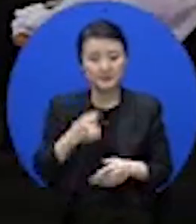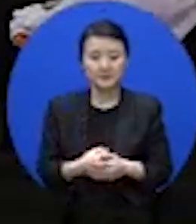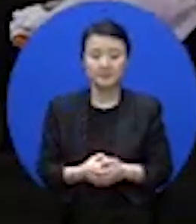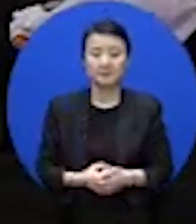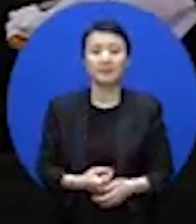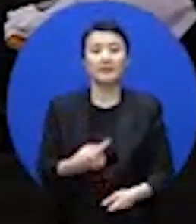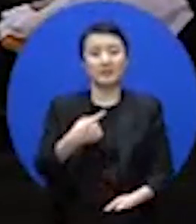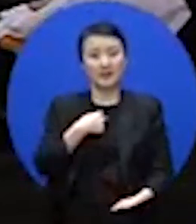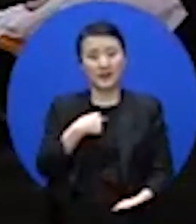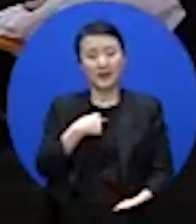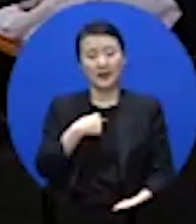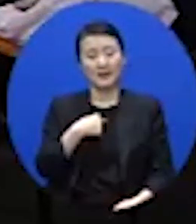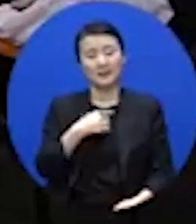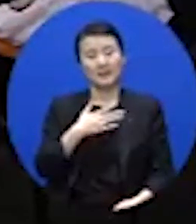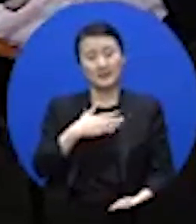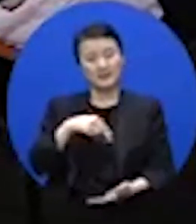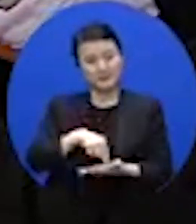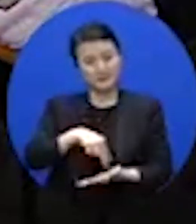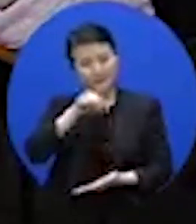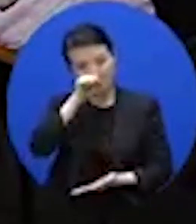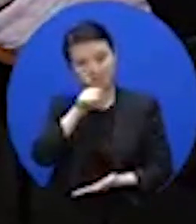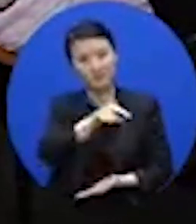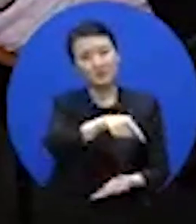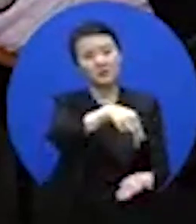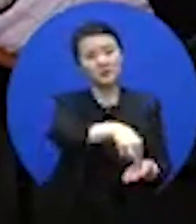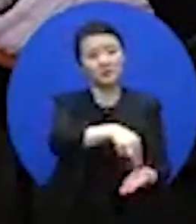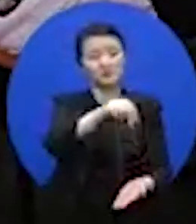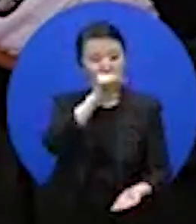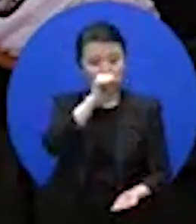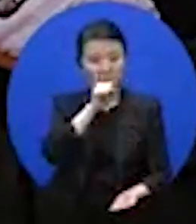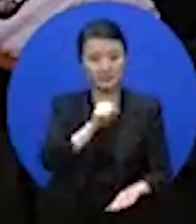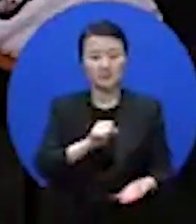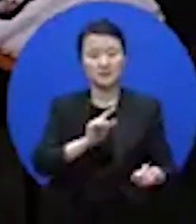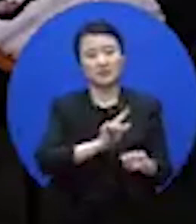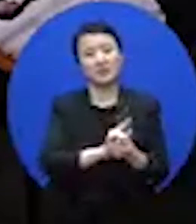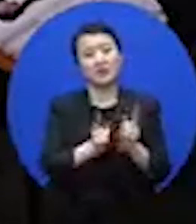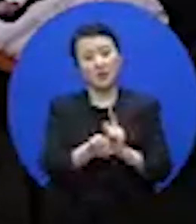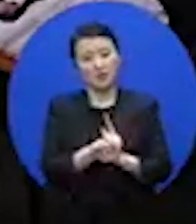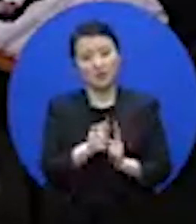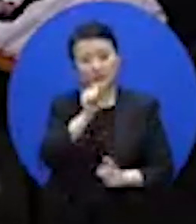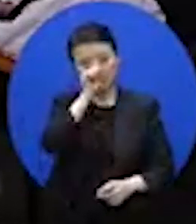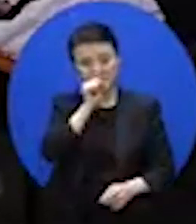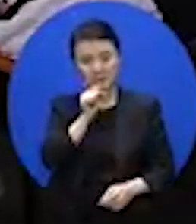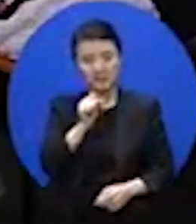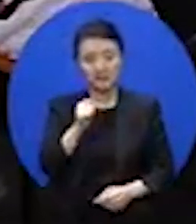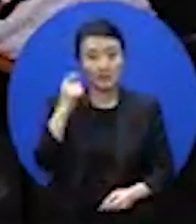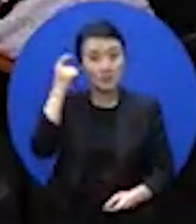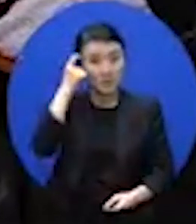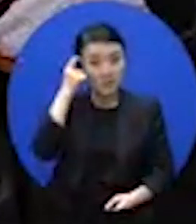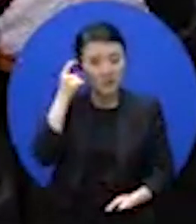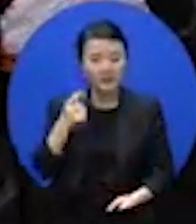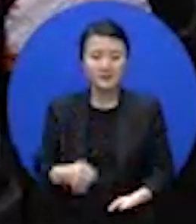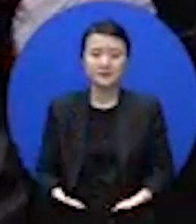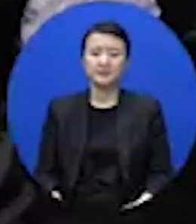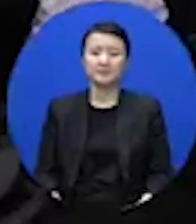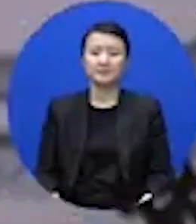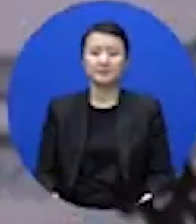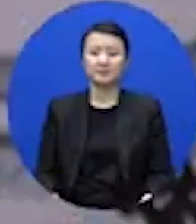나도 좋고, 나도 좋고. 그도 좋고, 우리도 좋다. 왜? 그렇게